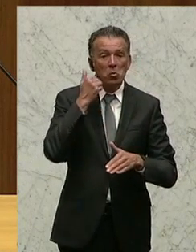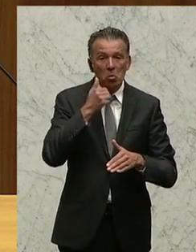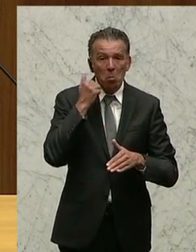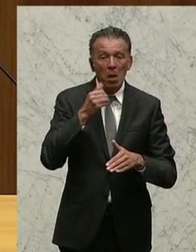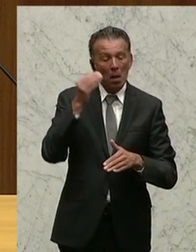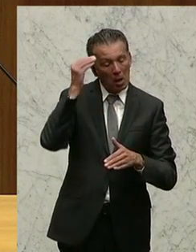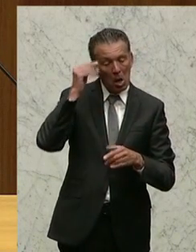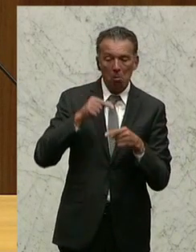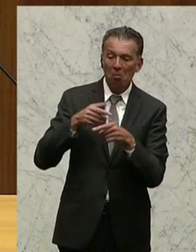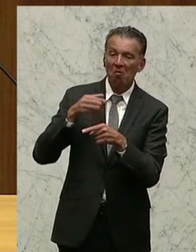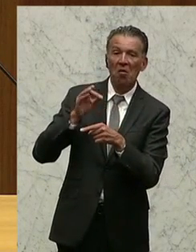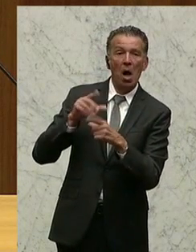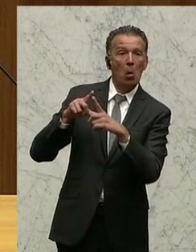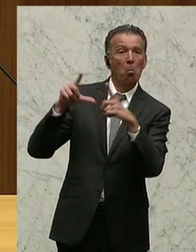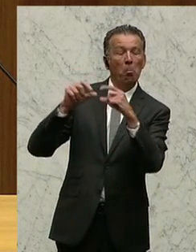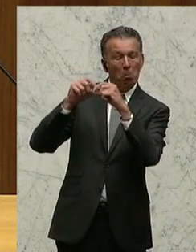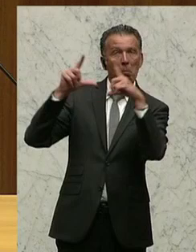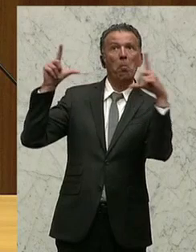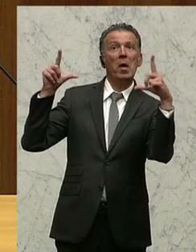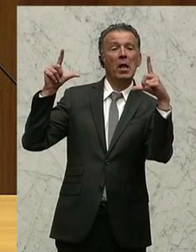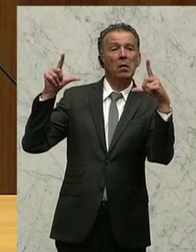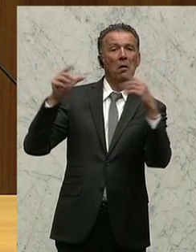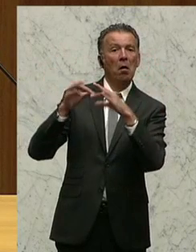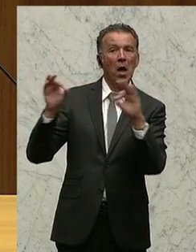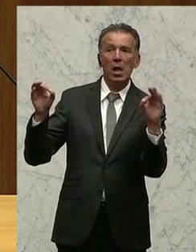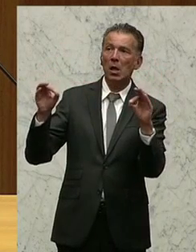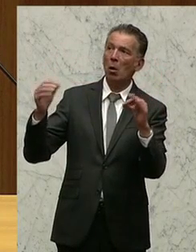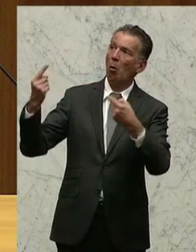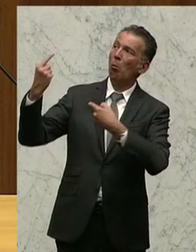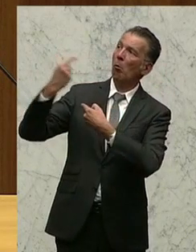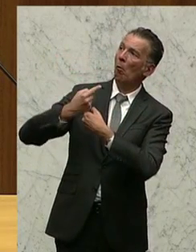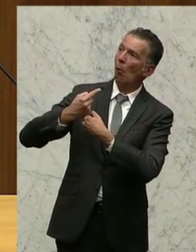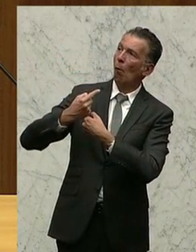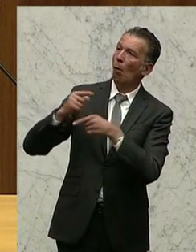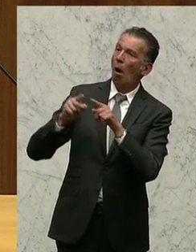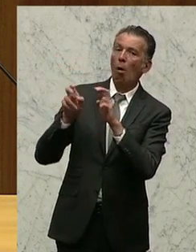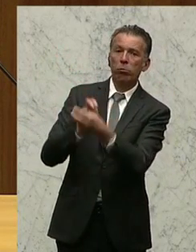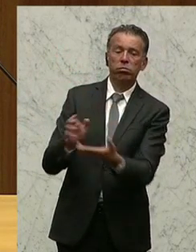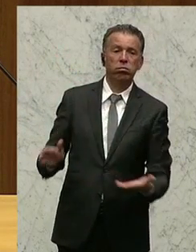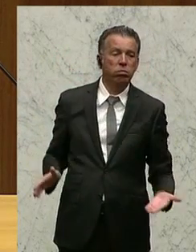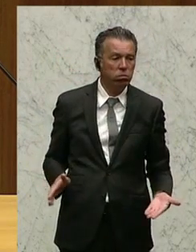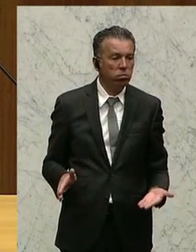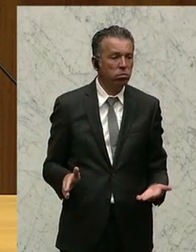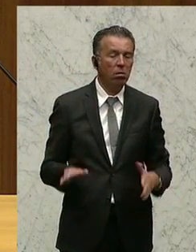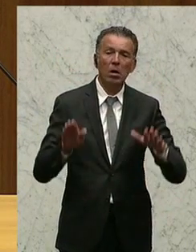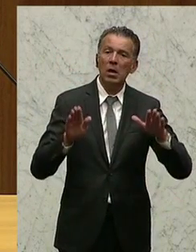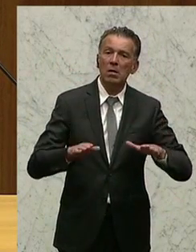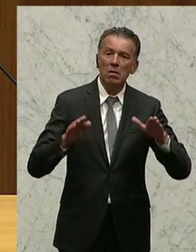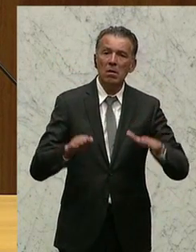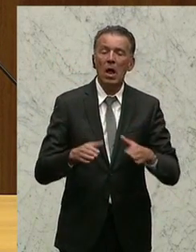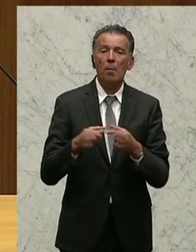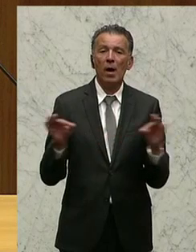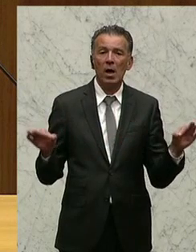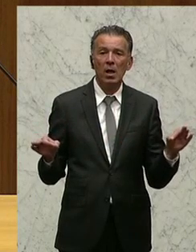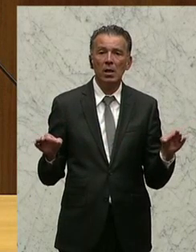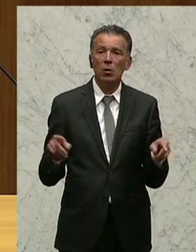dieses Frauenbild, das ihre Religion vorgibt, so leben. Und der Islam ist aber nicht nur eine